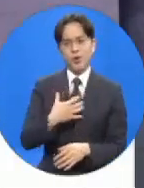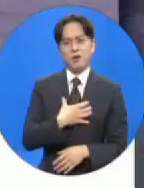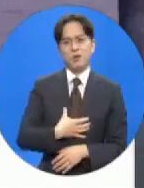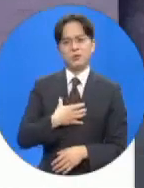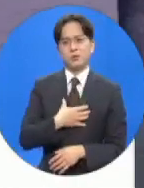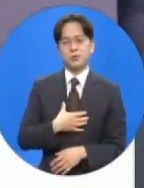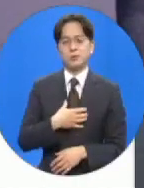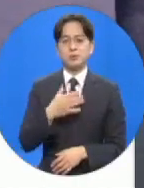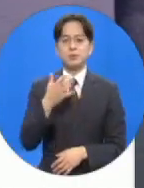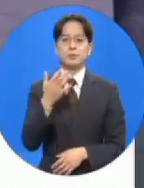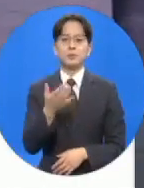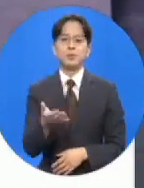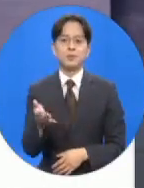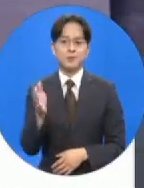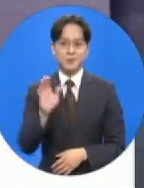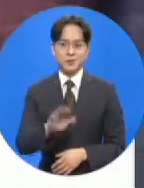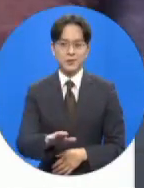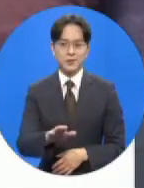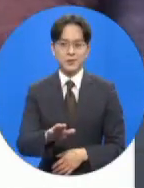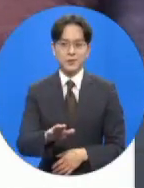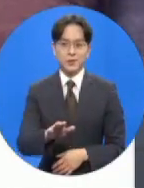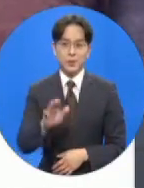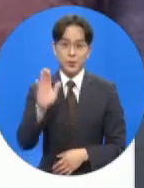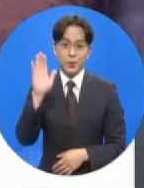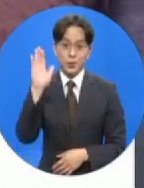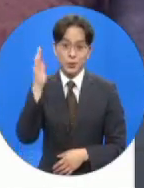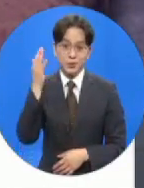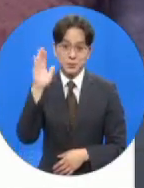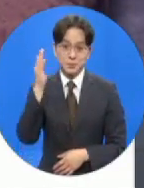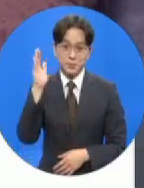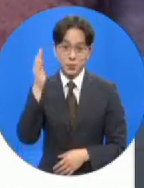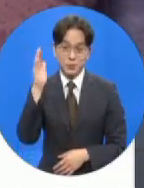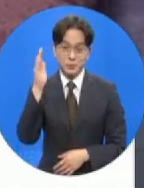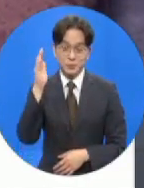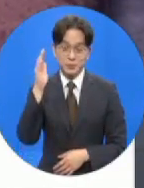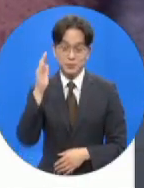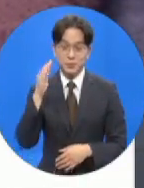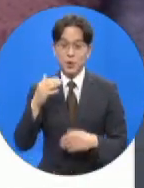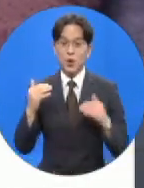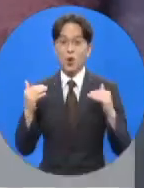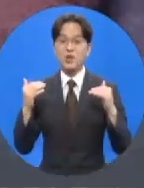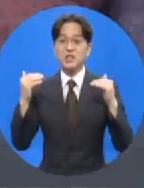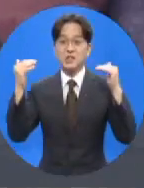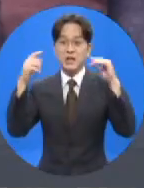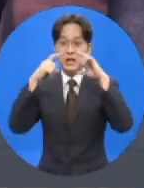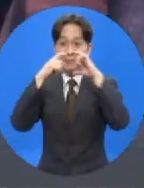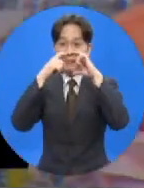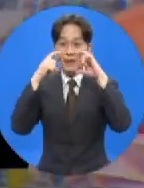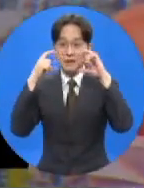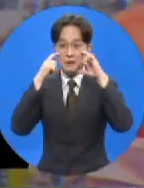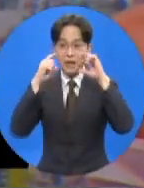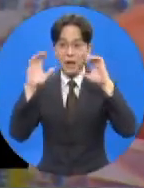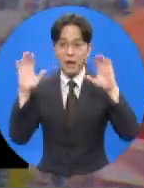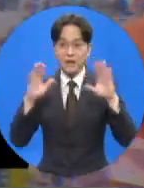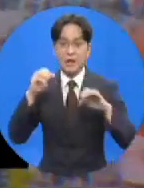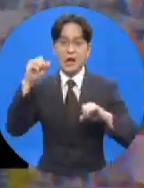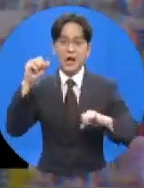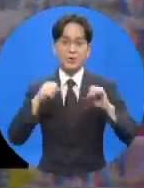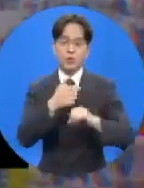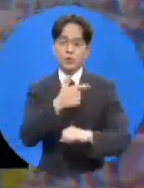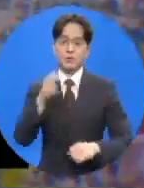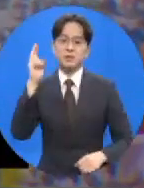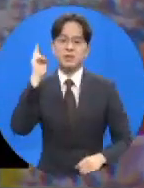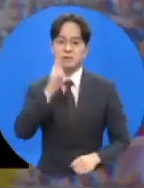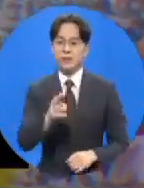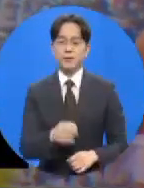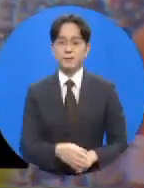철면피를 쓰고 안하무인으로 행동하는 일부 어른들의 몰상식은 혀를 차게 합니다. 오늘 행사를